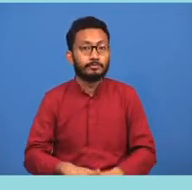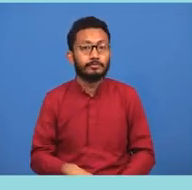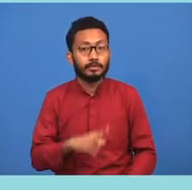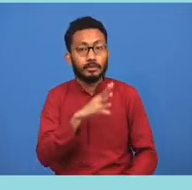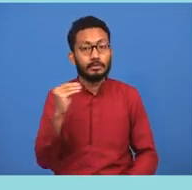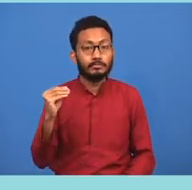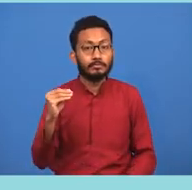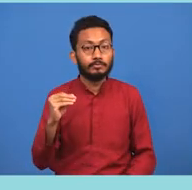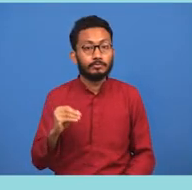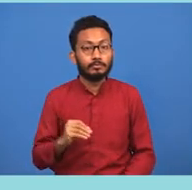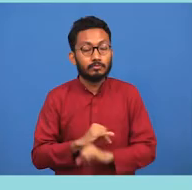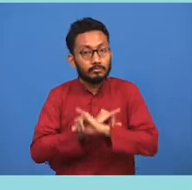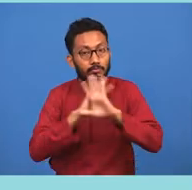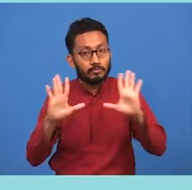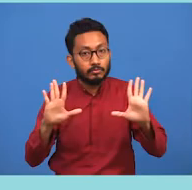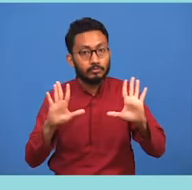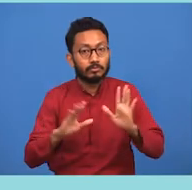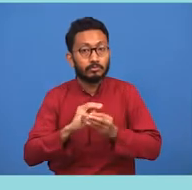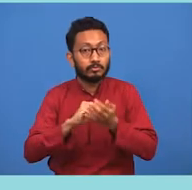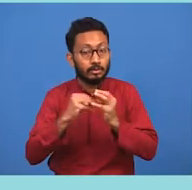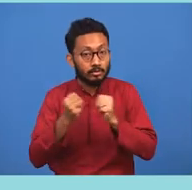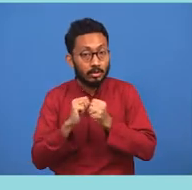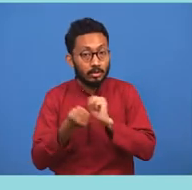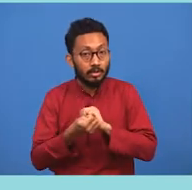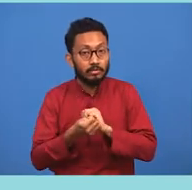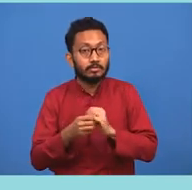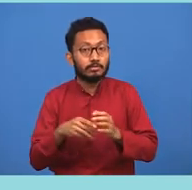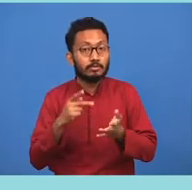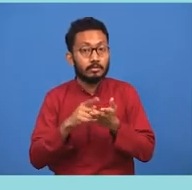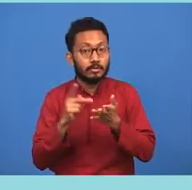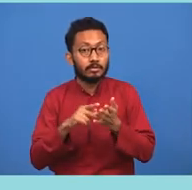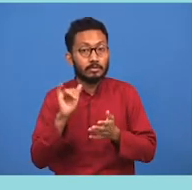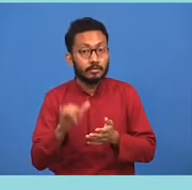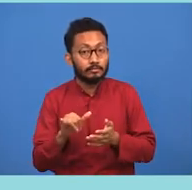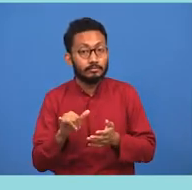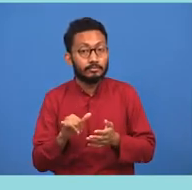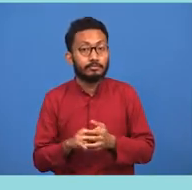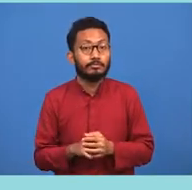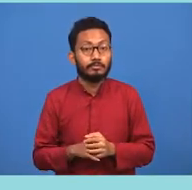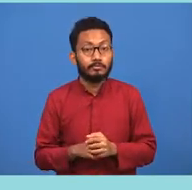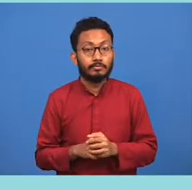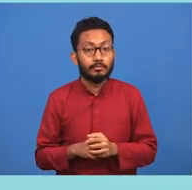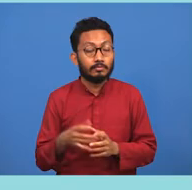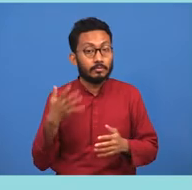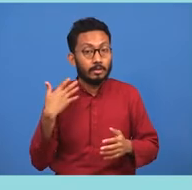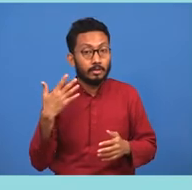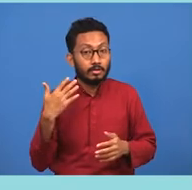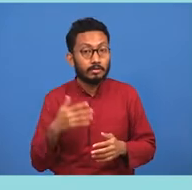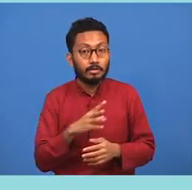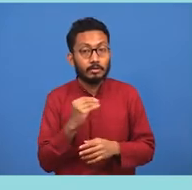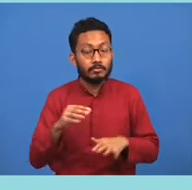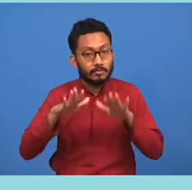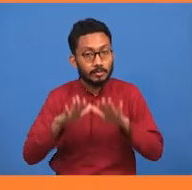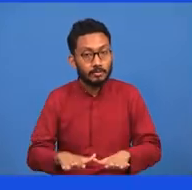dan menyelesaikan masalah perhitungan yang melibatkan haba pemendakan.